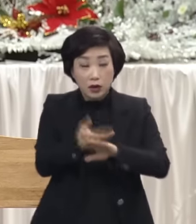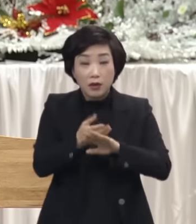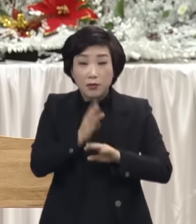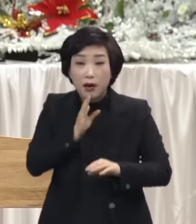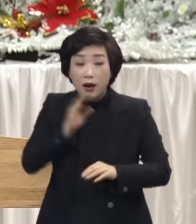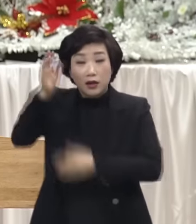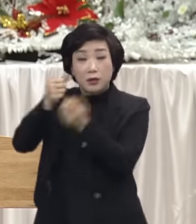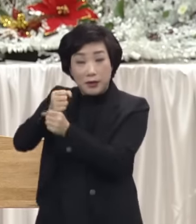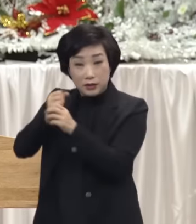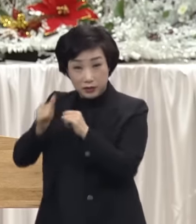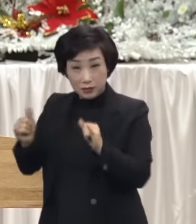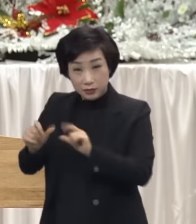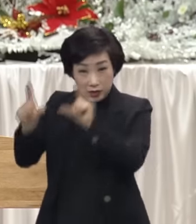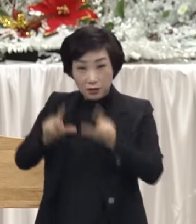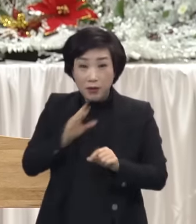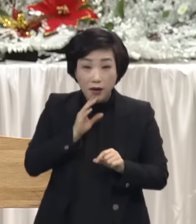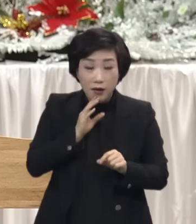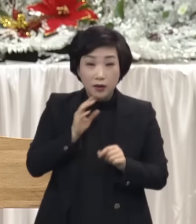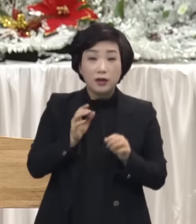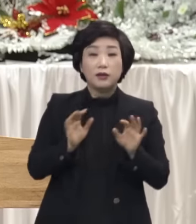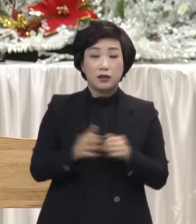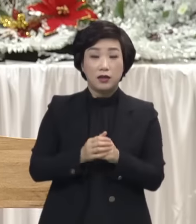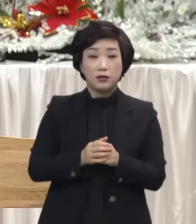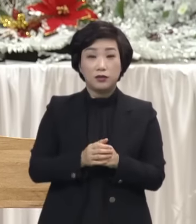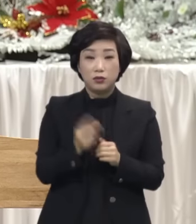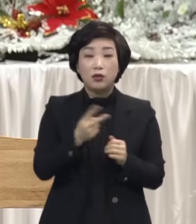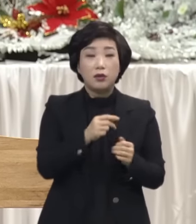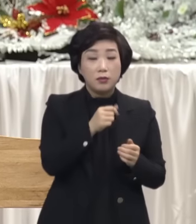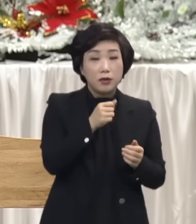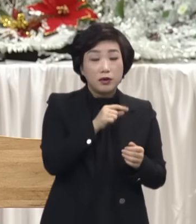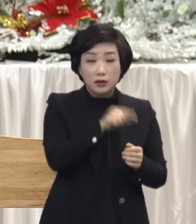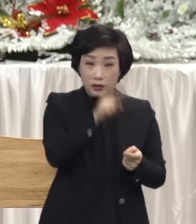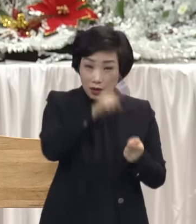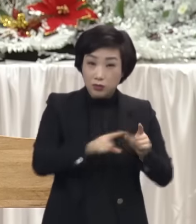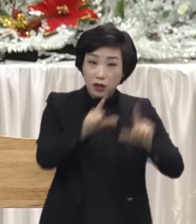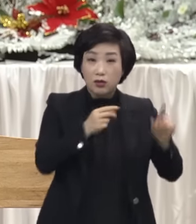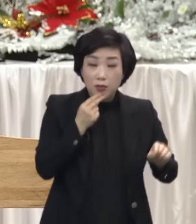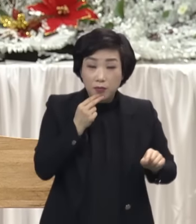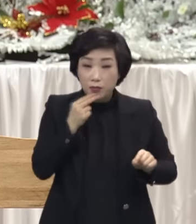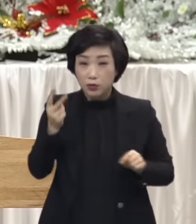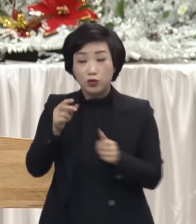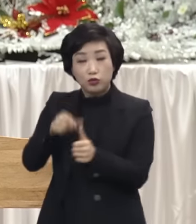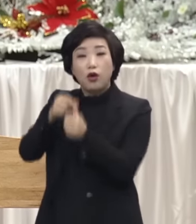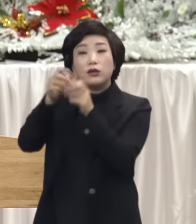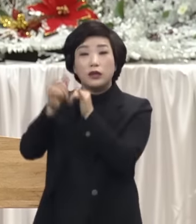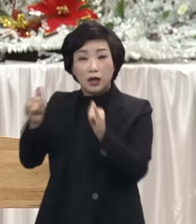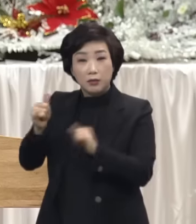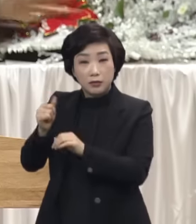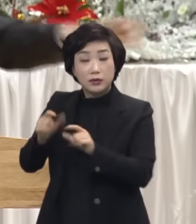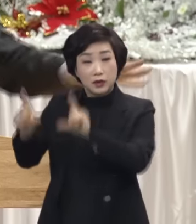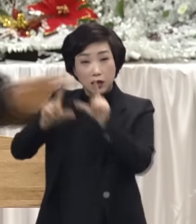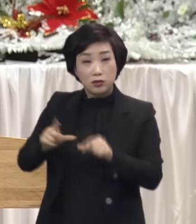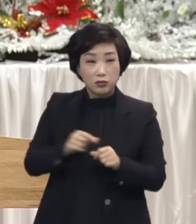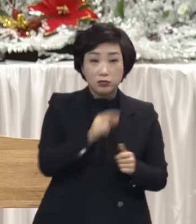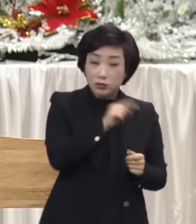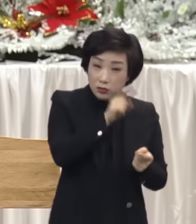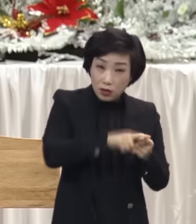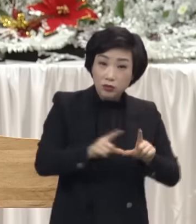살든 그가 피로값 주고 산 구원받은 하나님의 자녀로 살든 상관없이